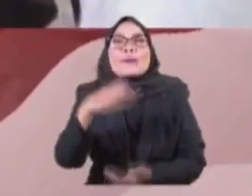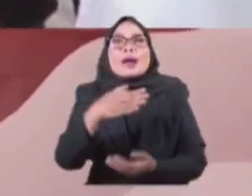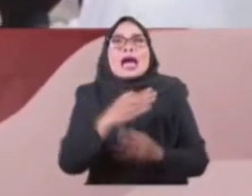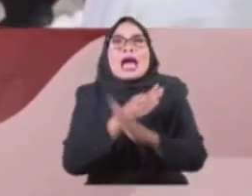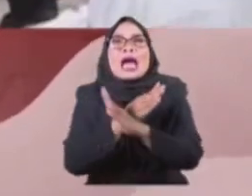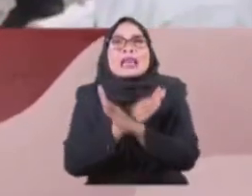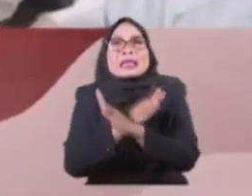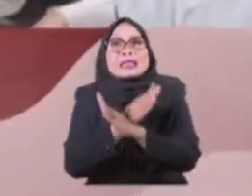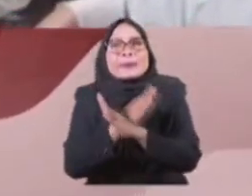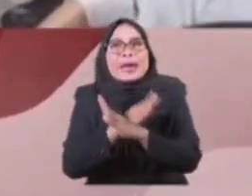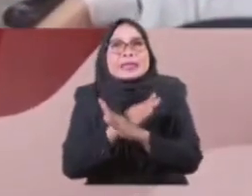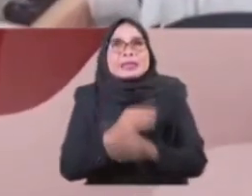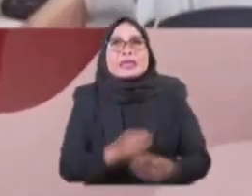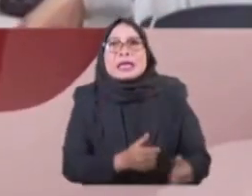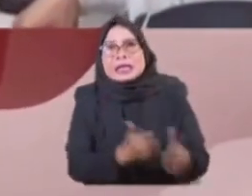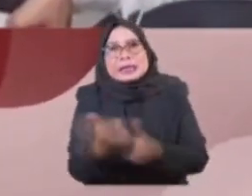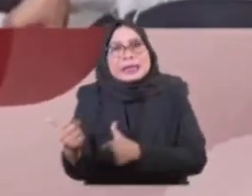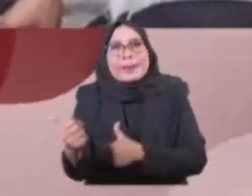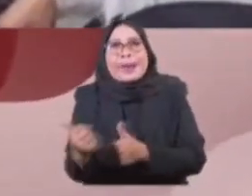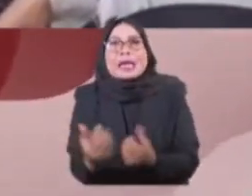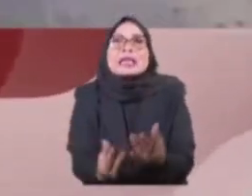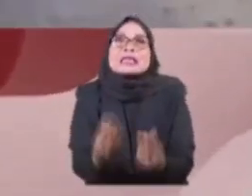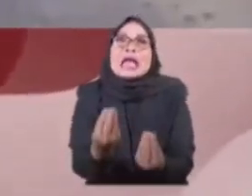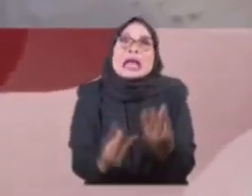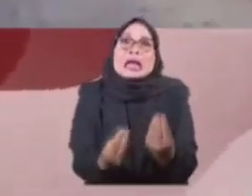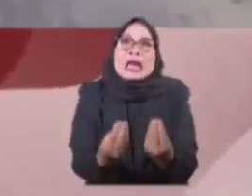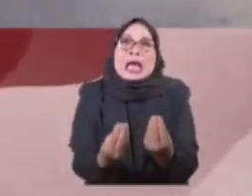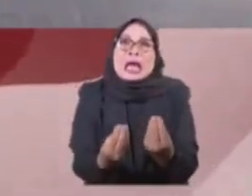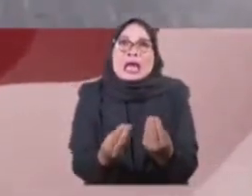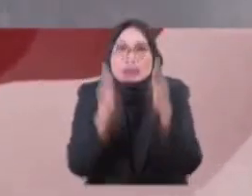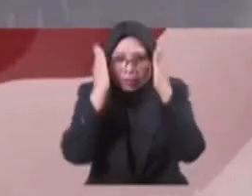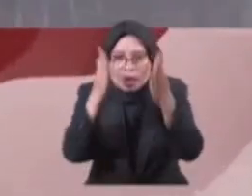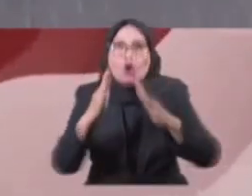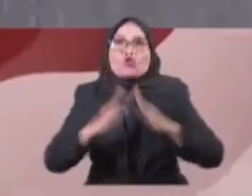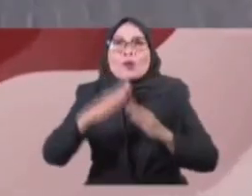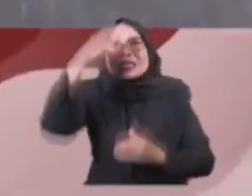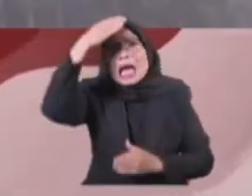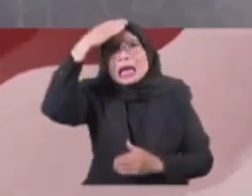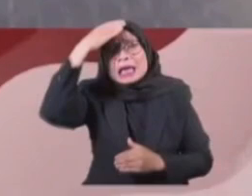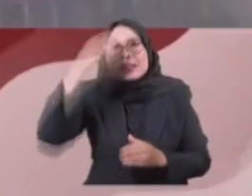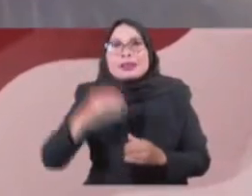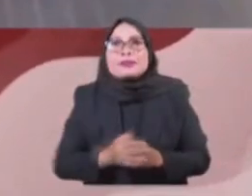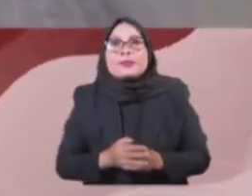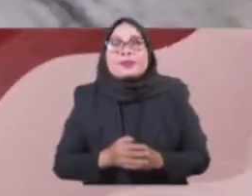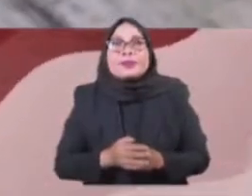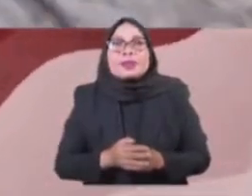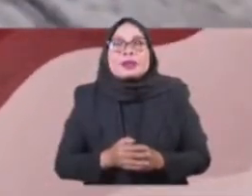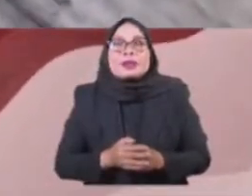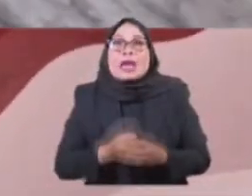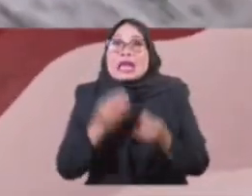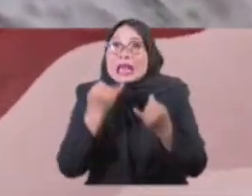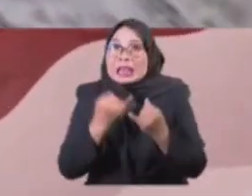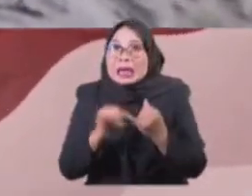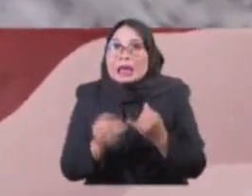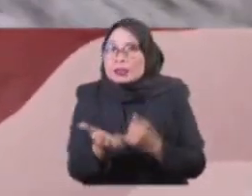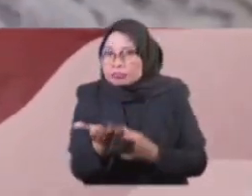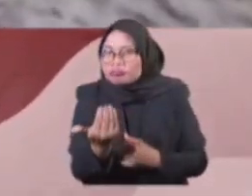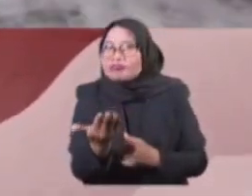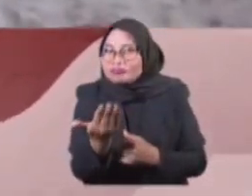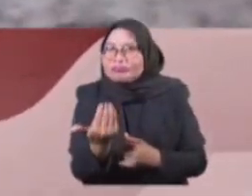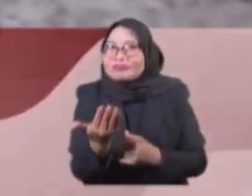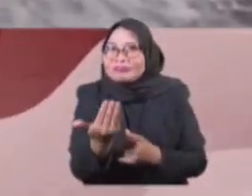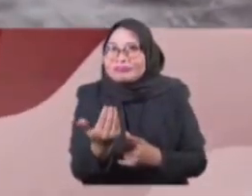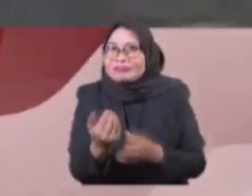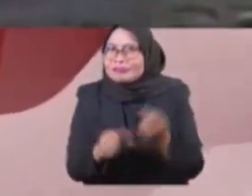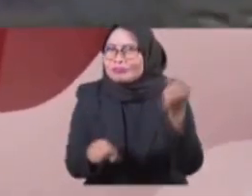mengantisipasi kesiapan kesiapan sarana terutama rumah sakit dan terakhir ya